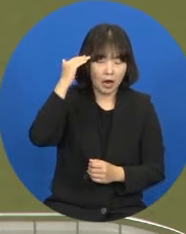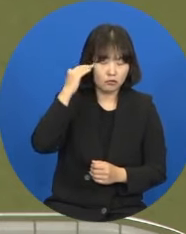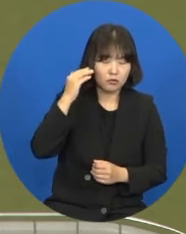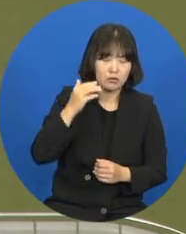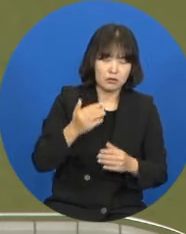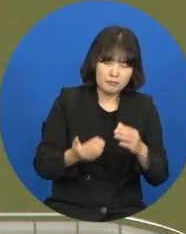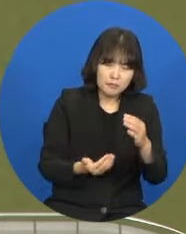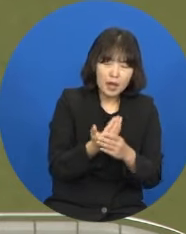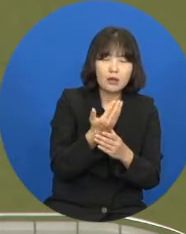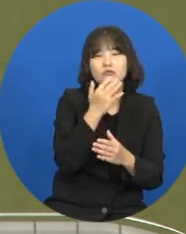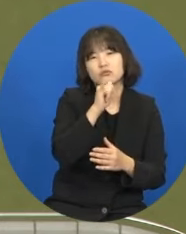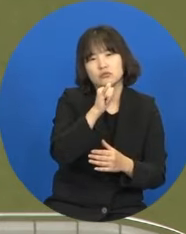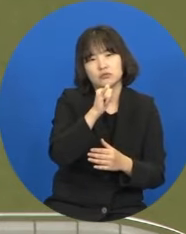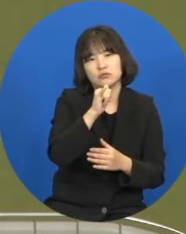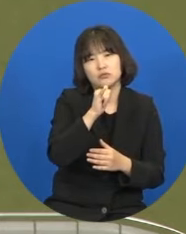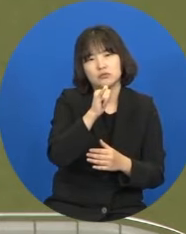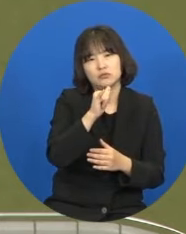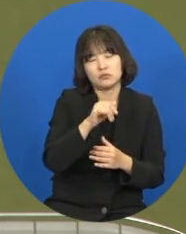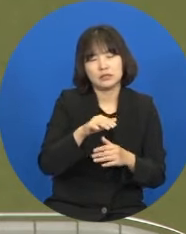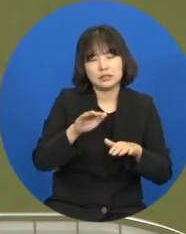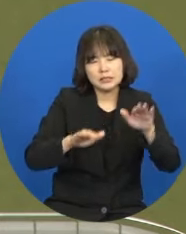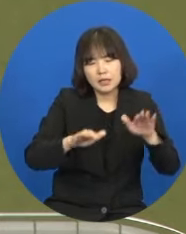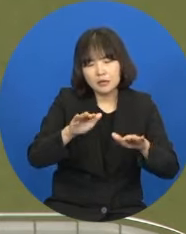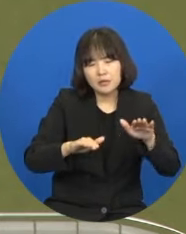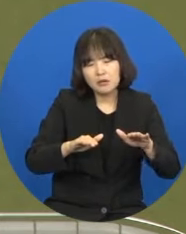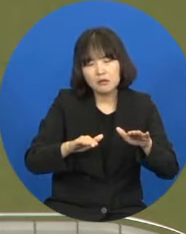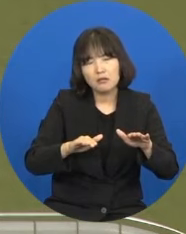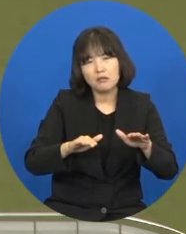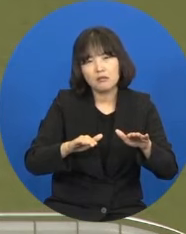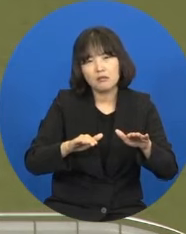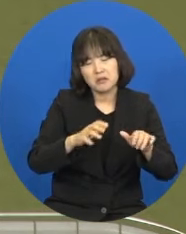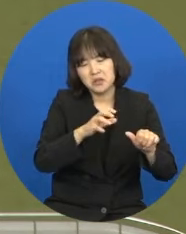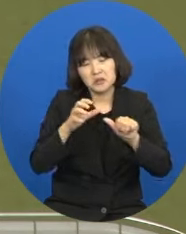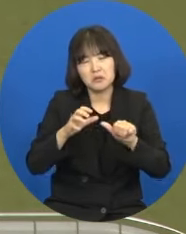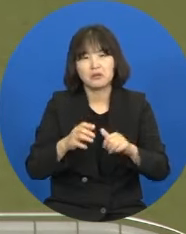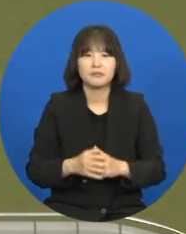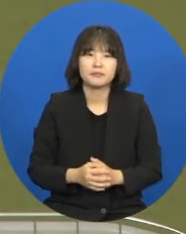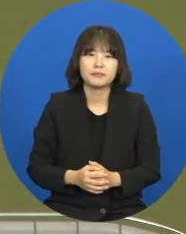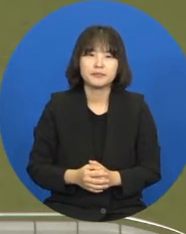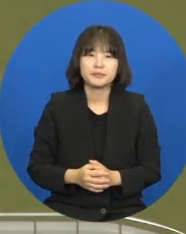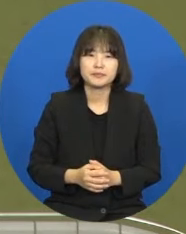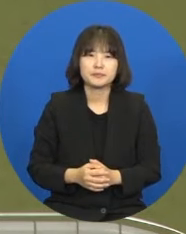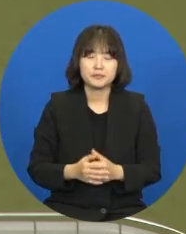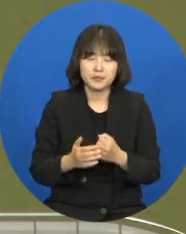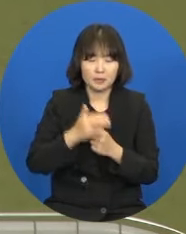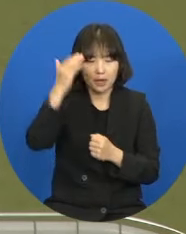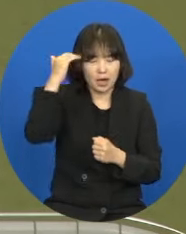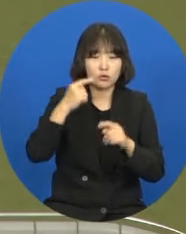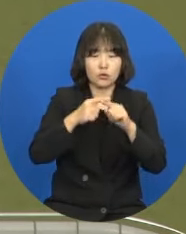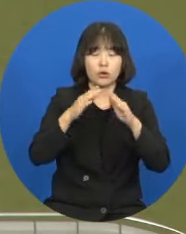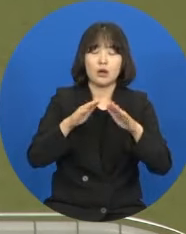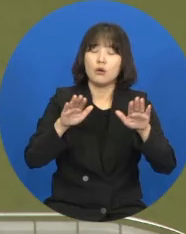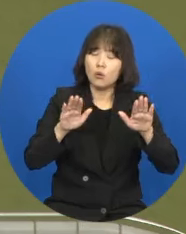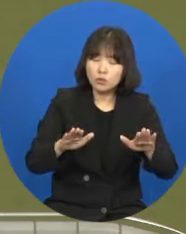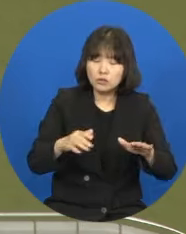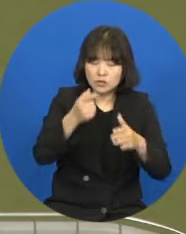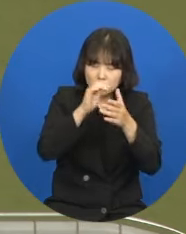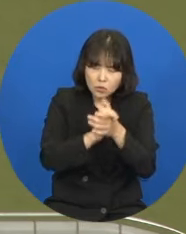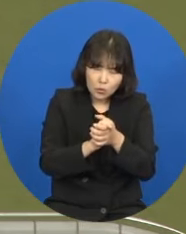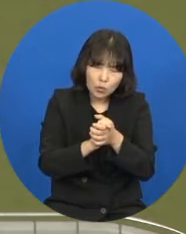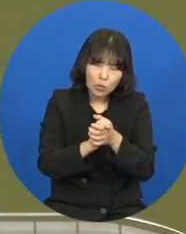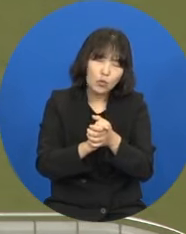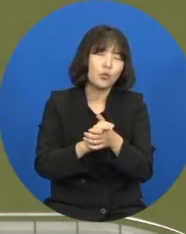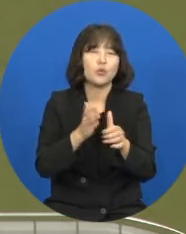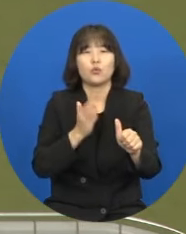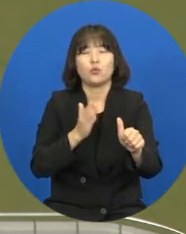일이에요 차별이라는 명목하에 그래서 우리가 한국교회가 오늘 기도하자고 하는 것입니다 나가서